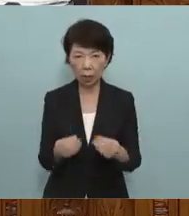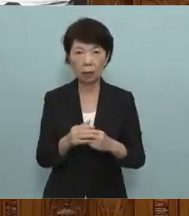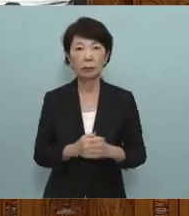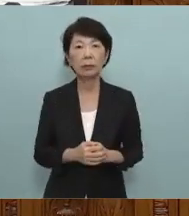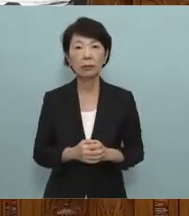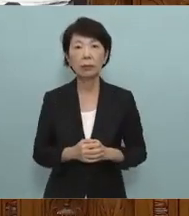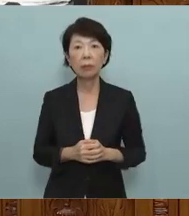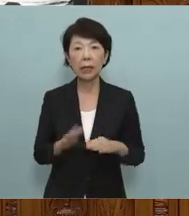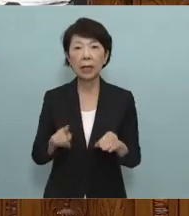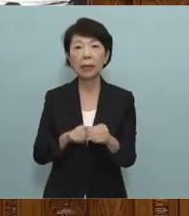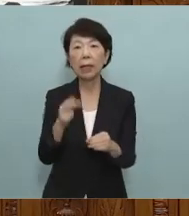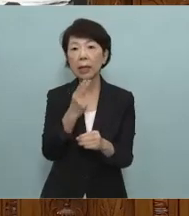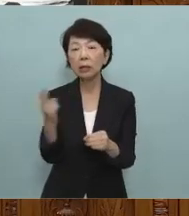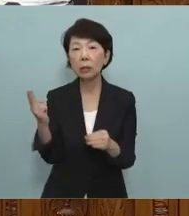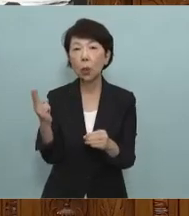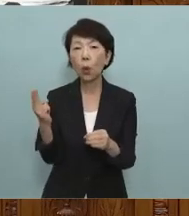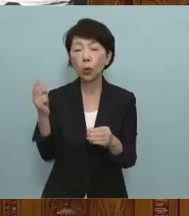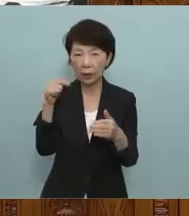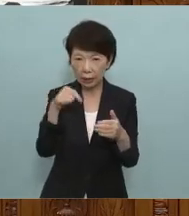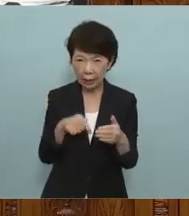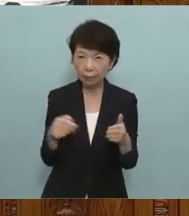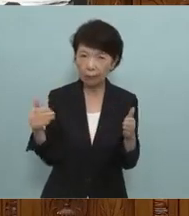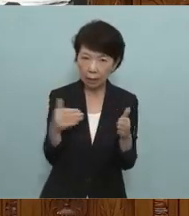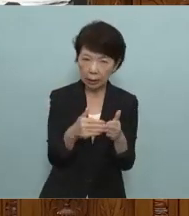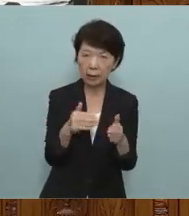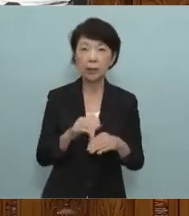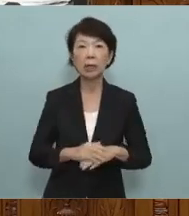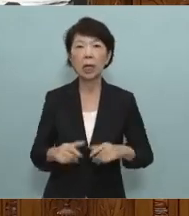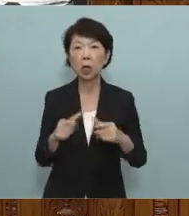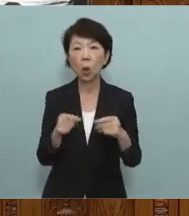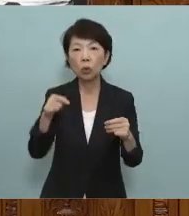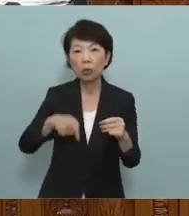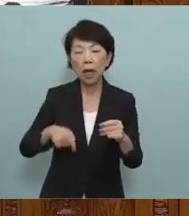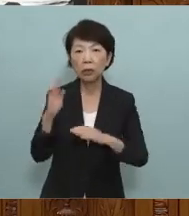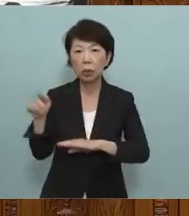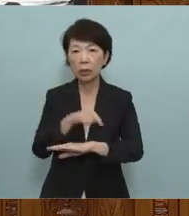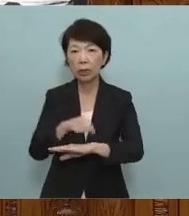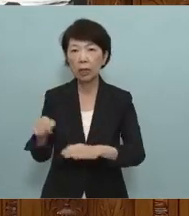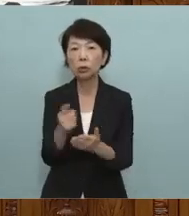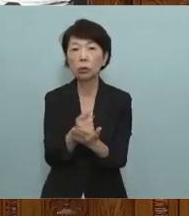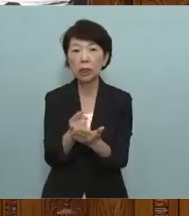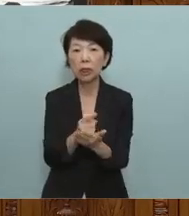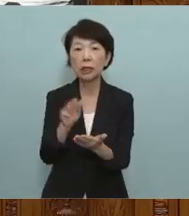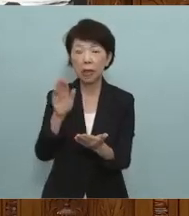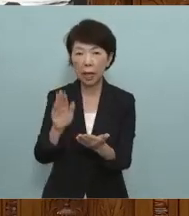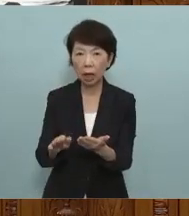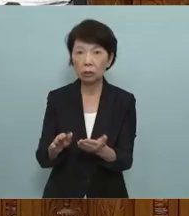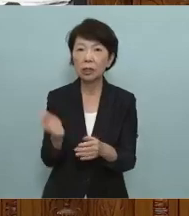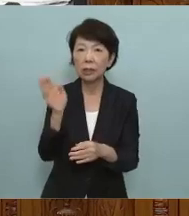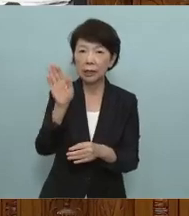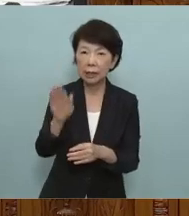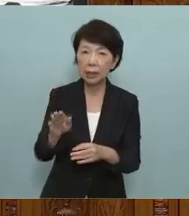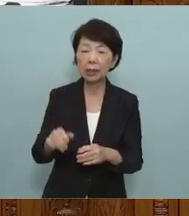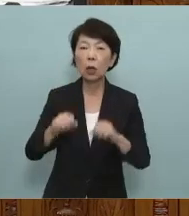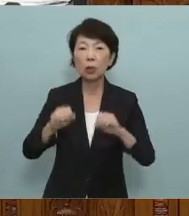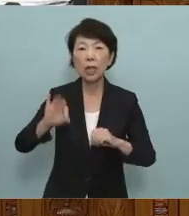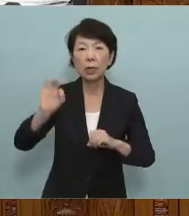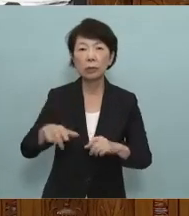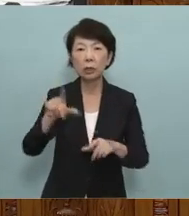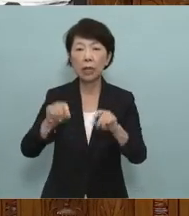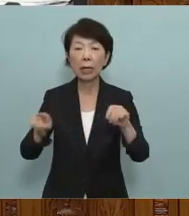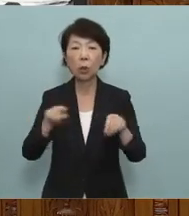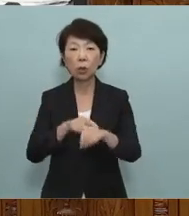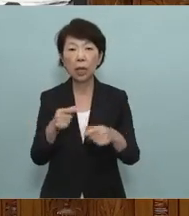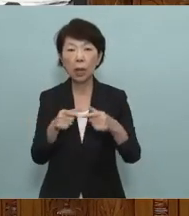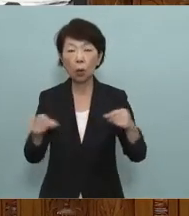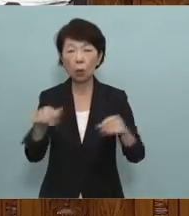また年度内には、国内施策の指針となる次期生物多様性国家